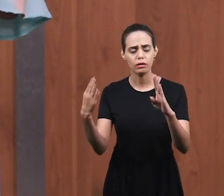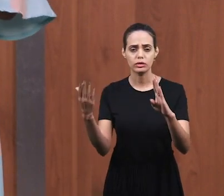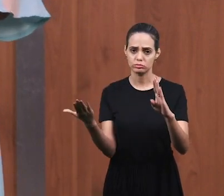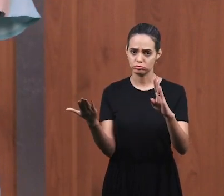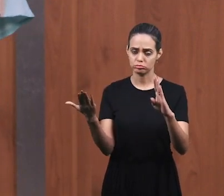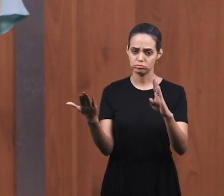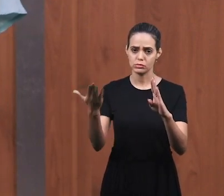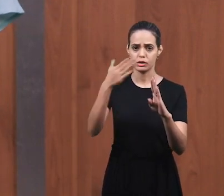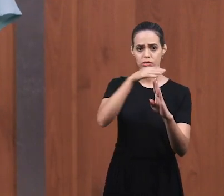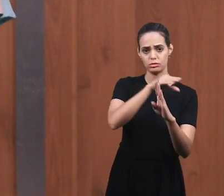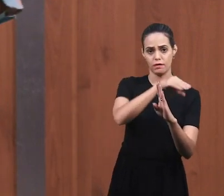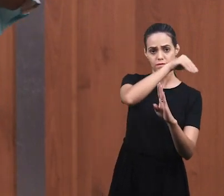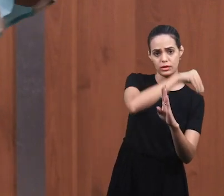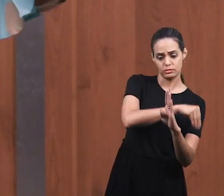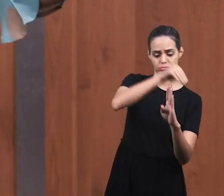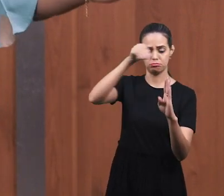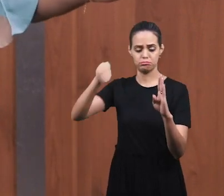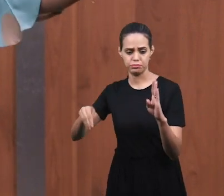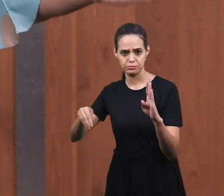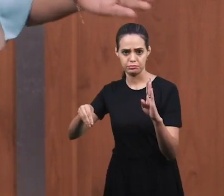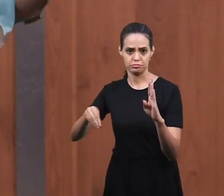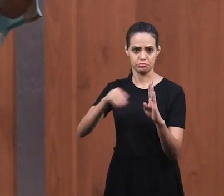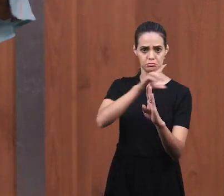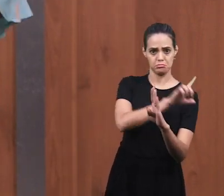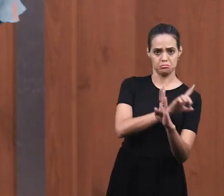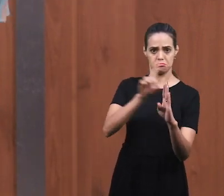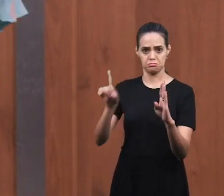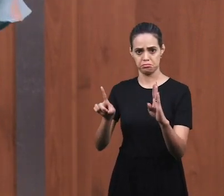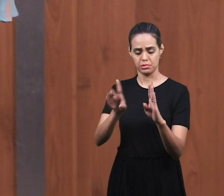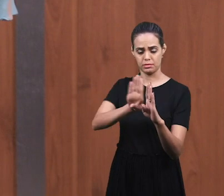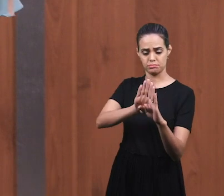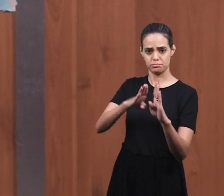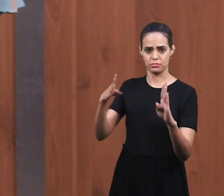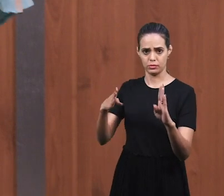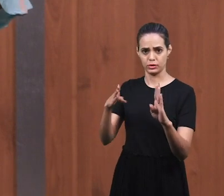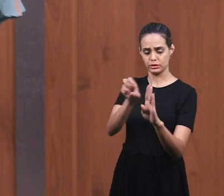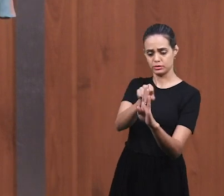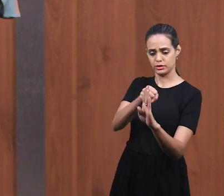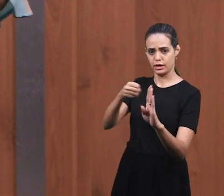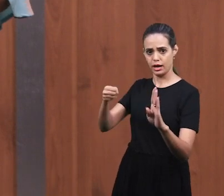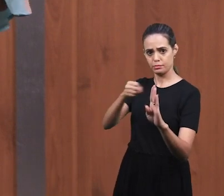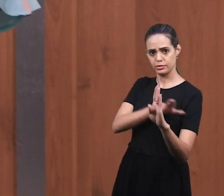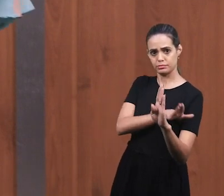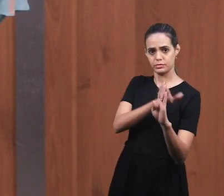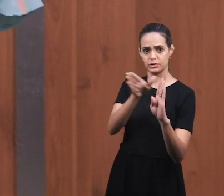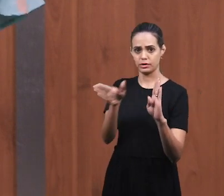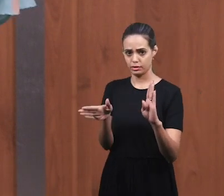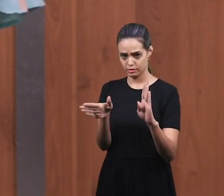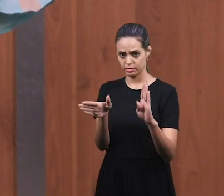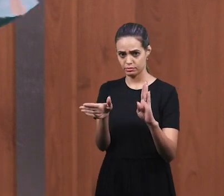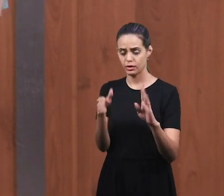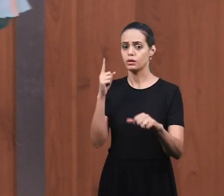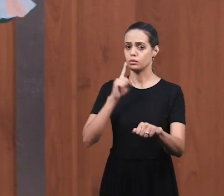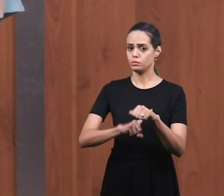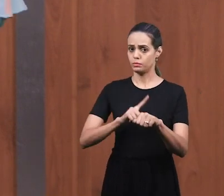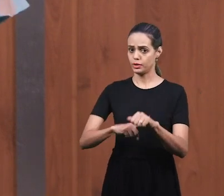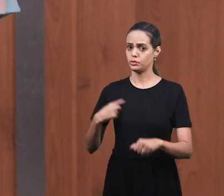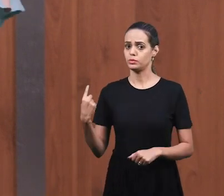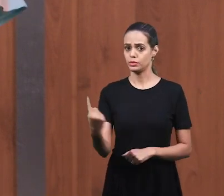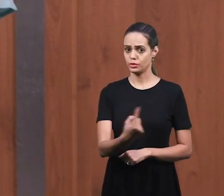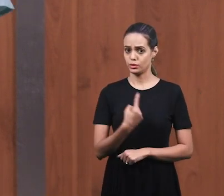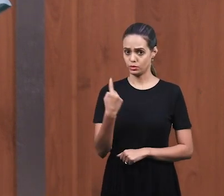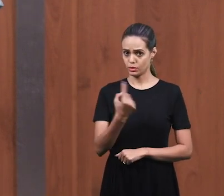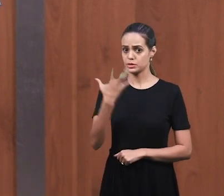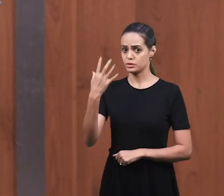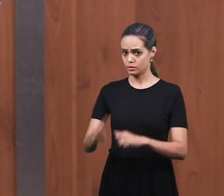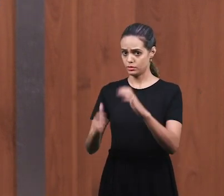La porte sert de passage d'un environnement vers l'autre. Quand nous acceptons Jésus comme notre